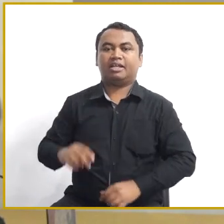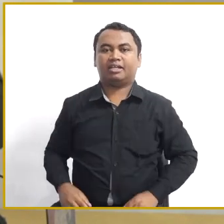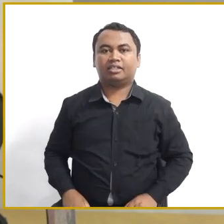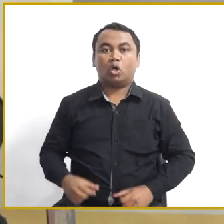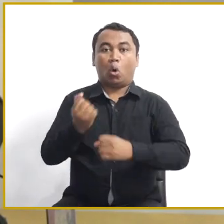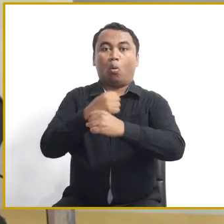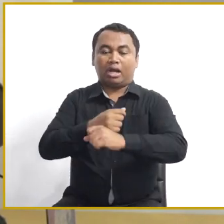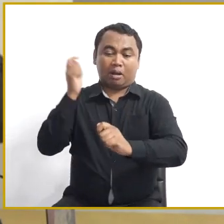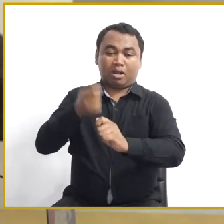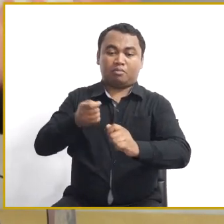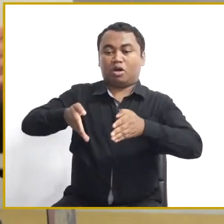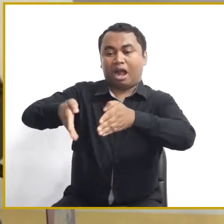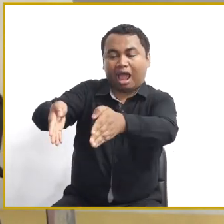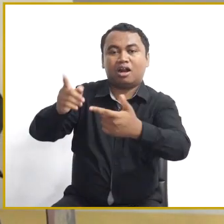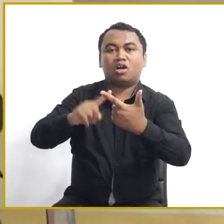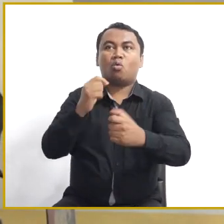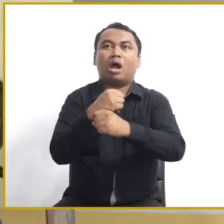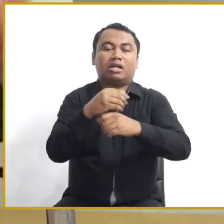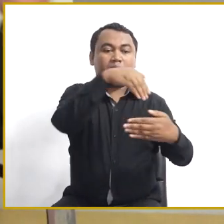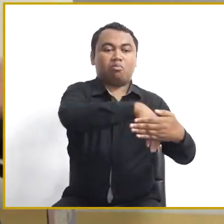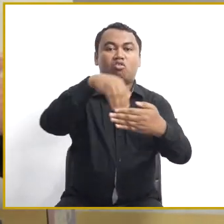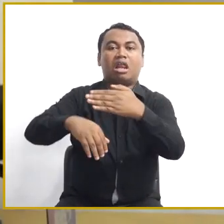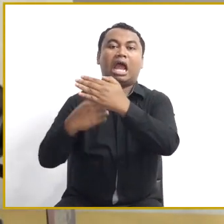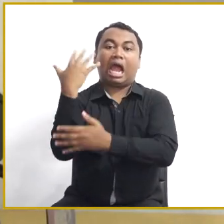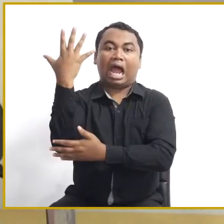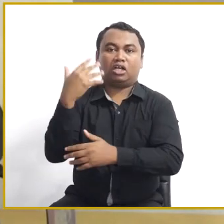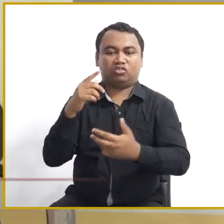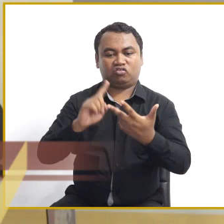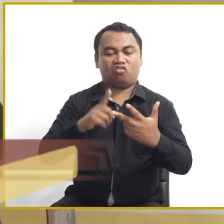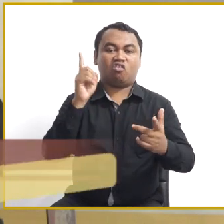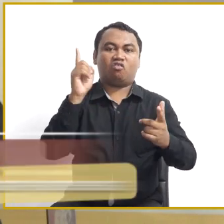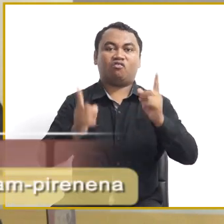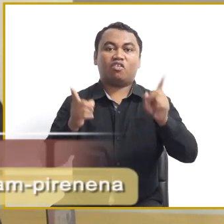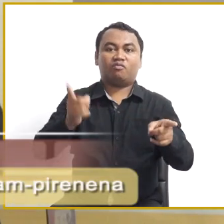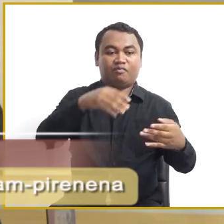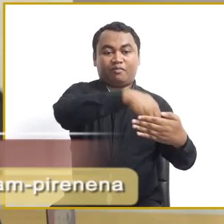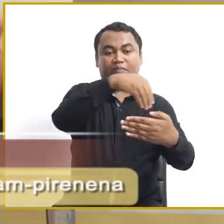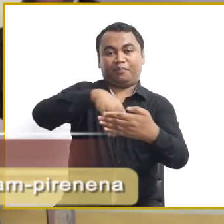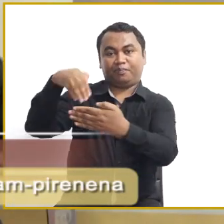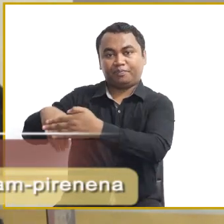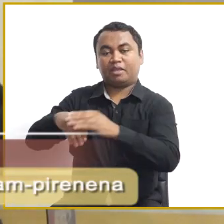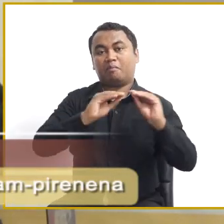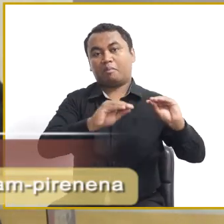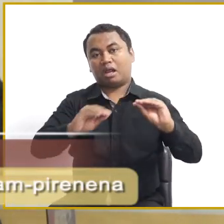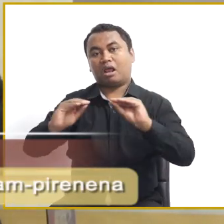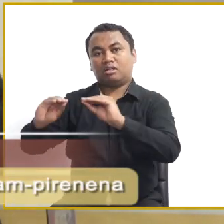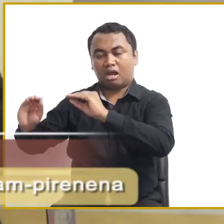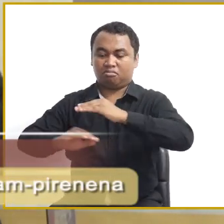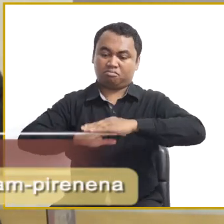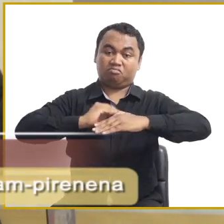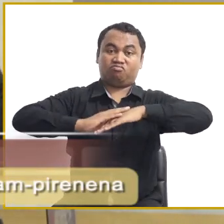Andeha hamaky lalana, andeha hamboly hazo, mandeha manao fiompiana, mandeha mampianatra, mandeha manangana